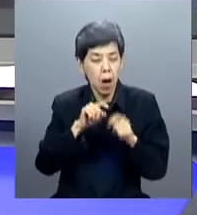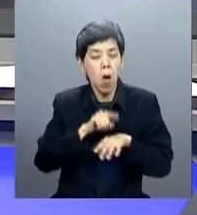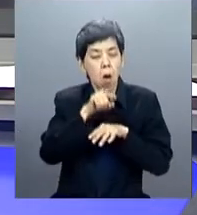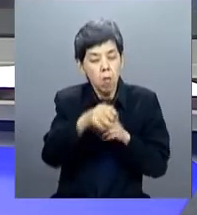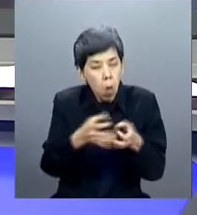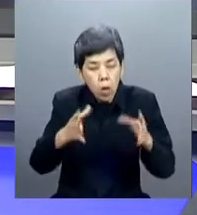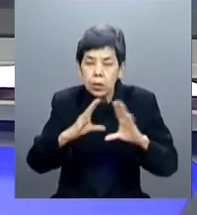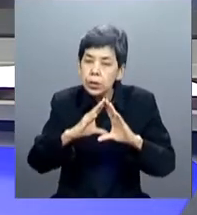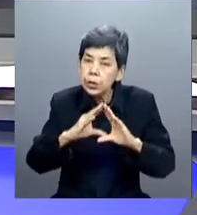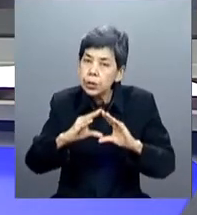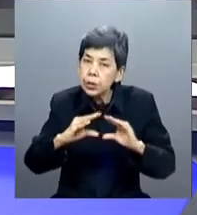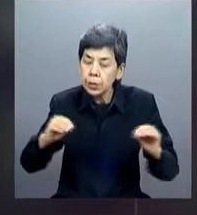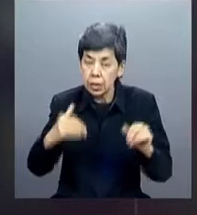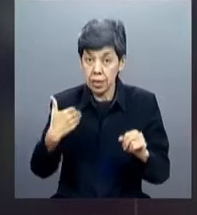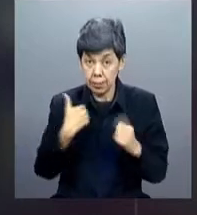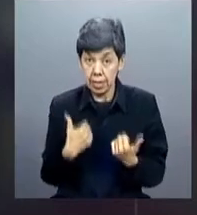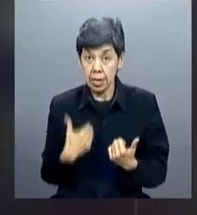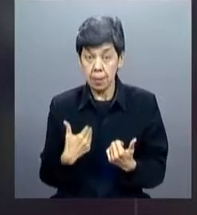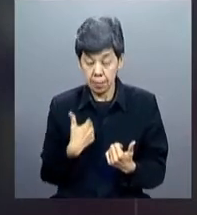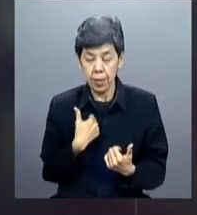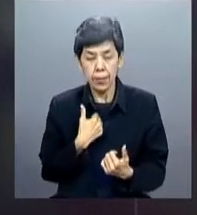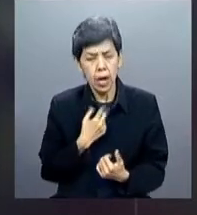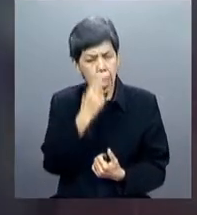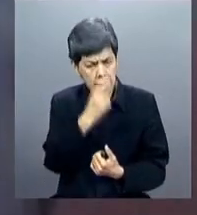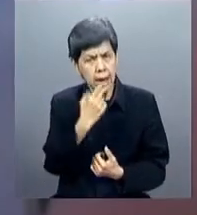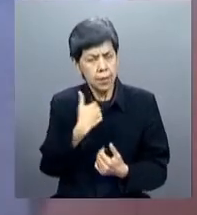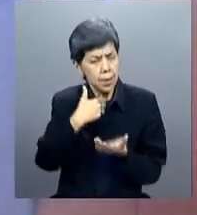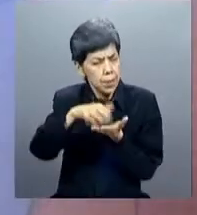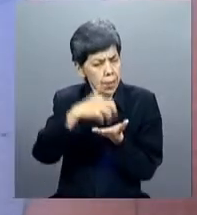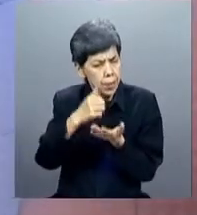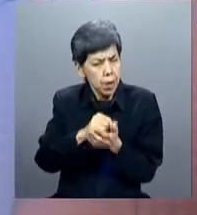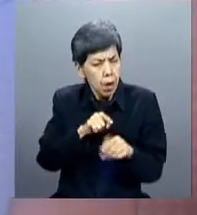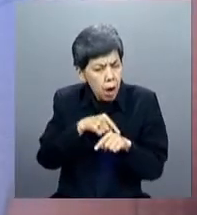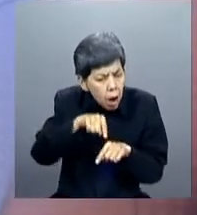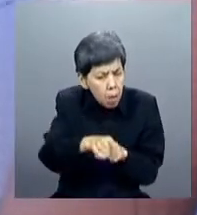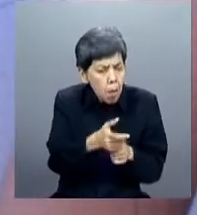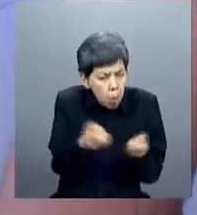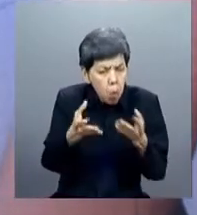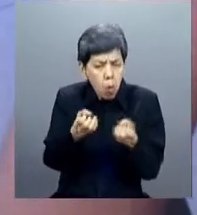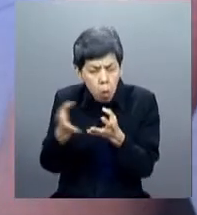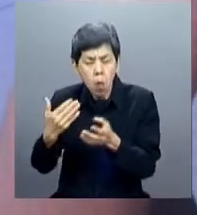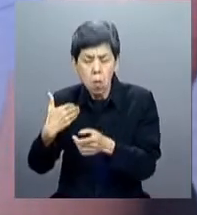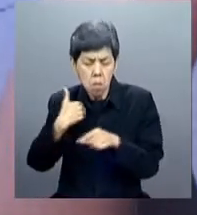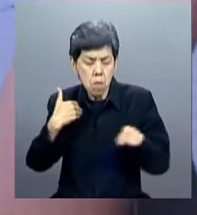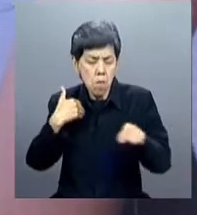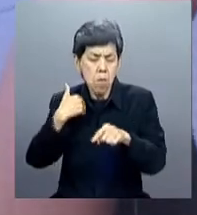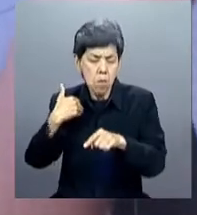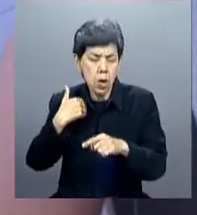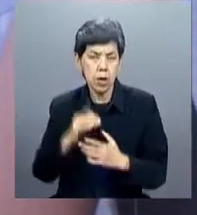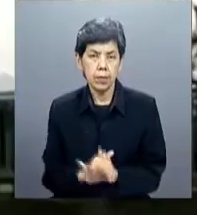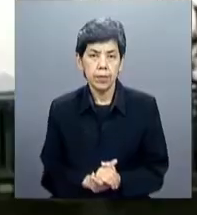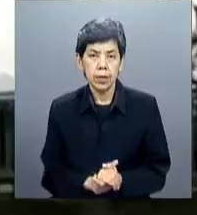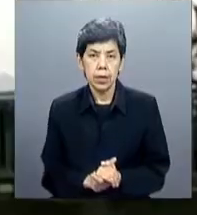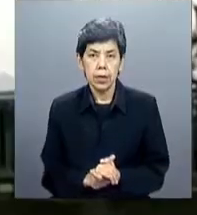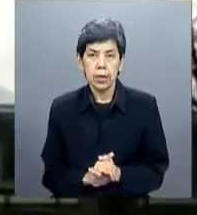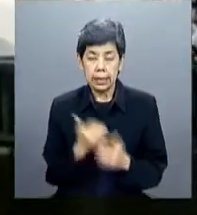ในความเงียบสงบครับแต่ว่าขณะเดียวกันนะครับก็ยังพบว่ามีรายงานการโจมตีเกิดขึ้นปราบปรามในบางพื้นที่ครับโทรทั